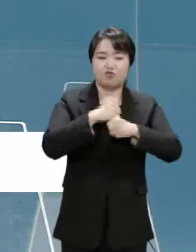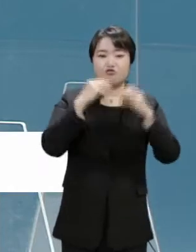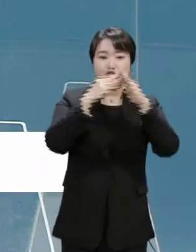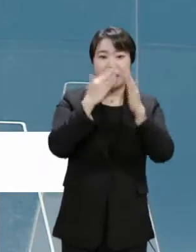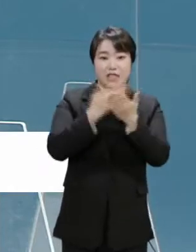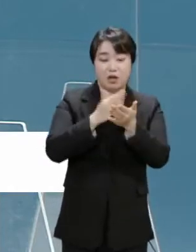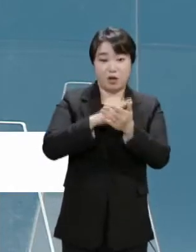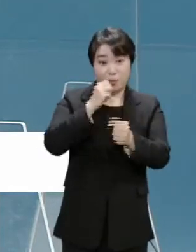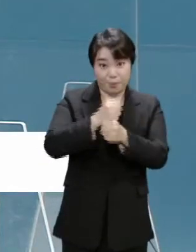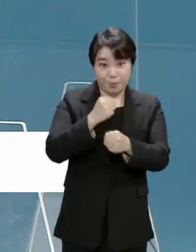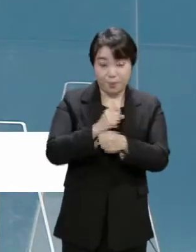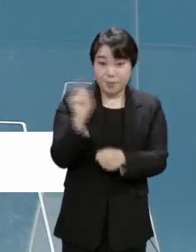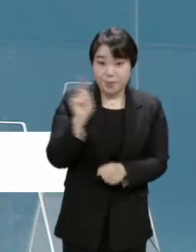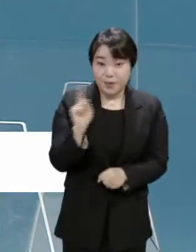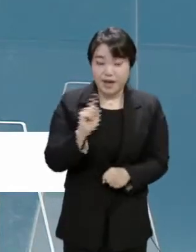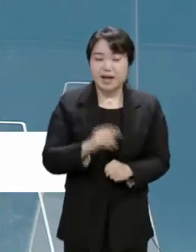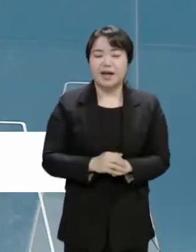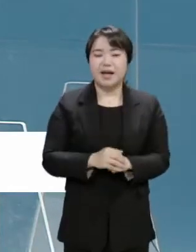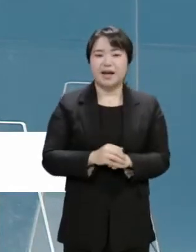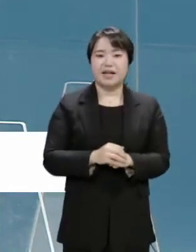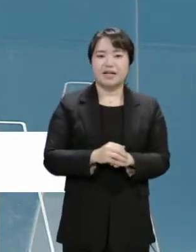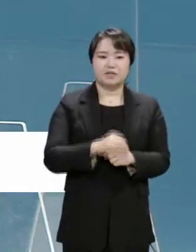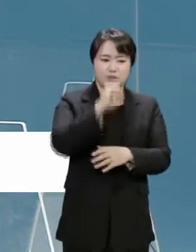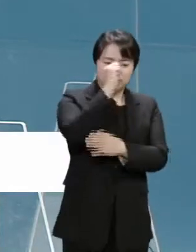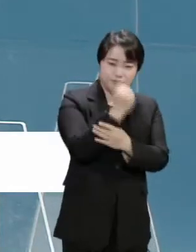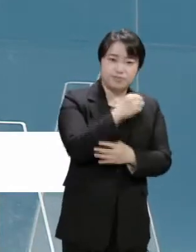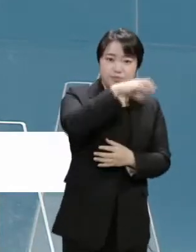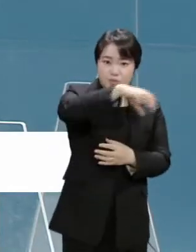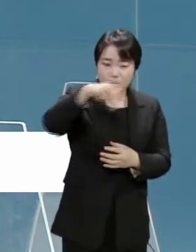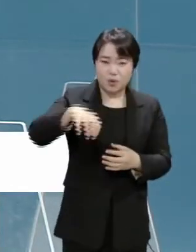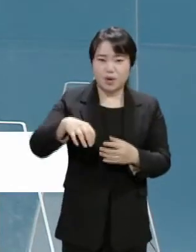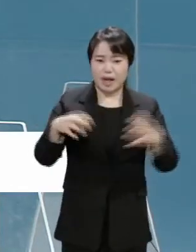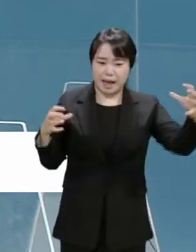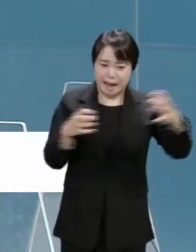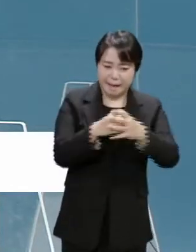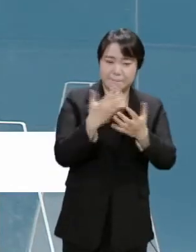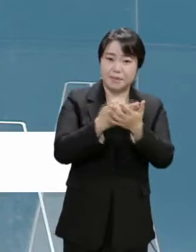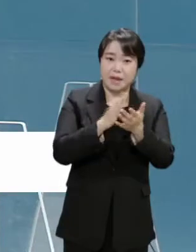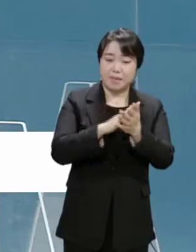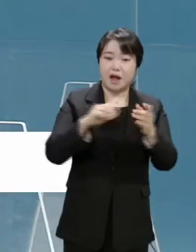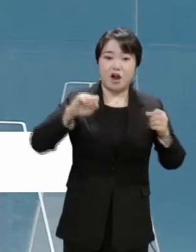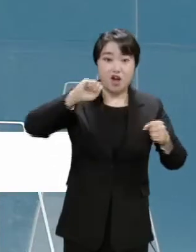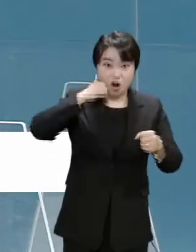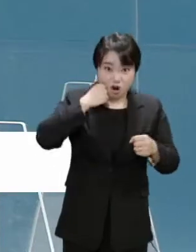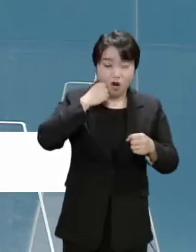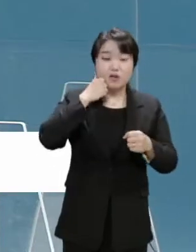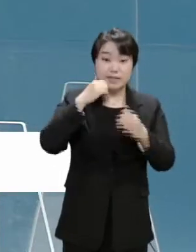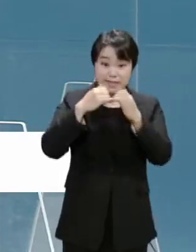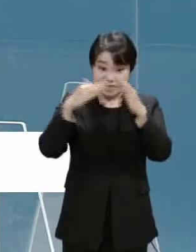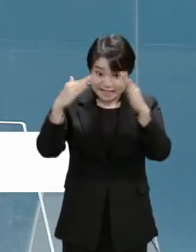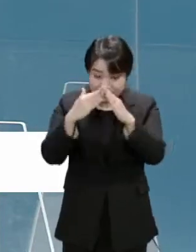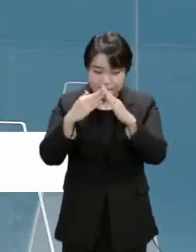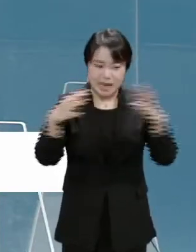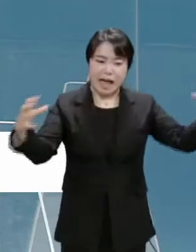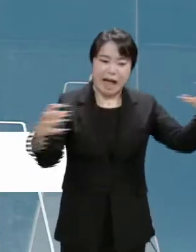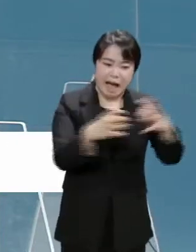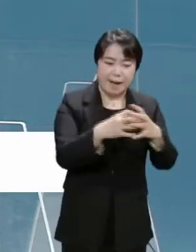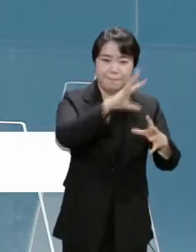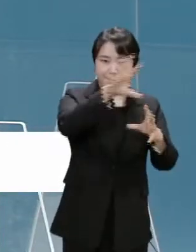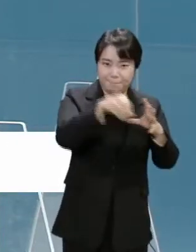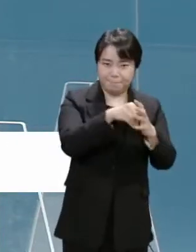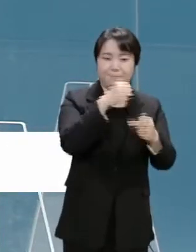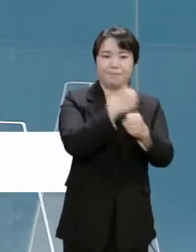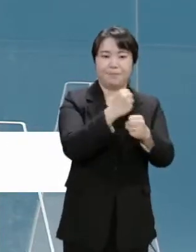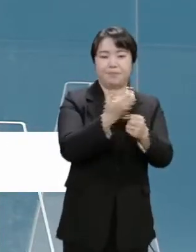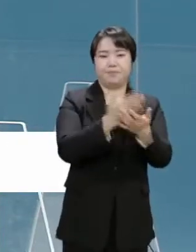정비입니다. 자율주택 정비는 이제 맹지나 이런 곳에 들어있어서 기존에 개발이 어려운 집들을 함께 모아서 이제 개발을 하게 되는데요. 이렇게